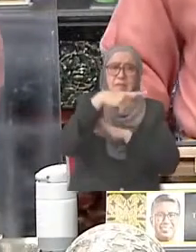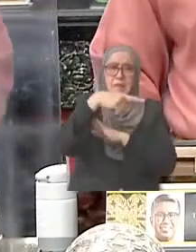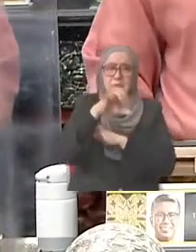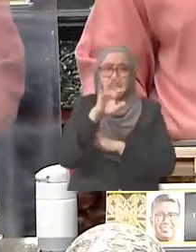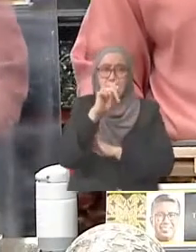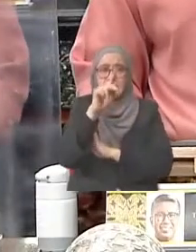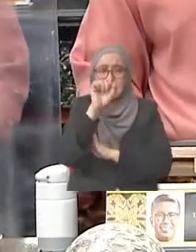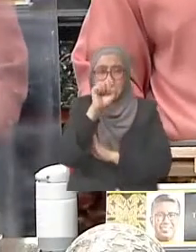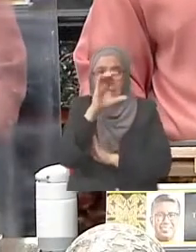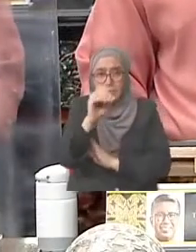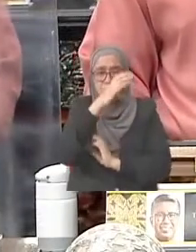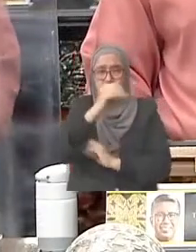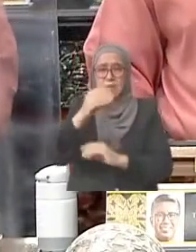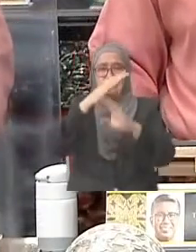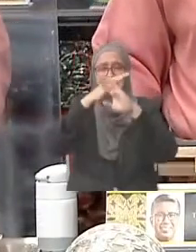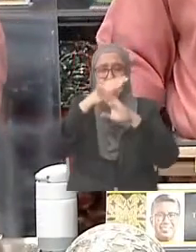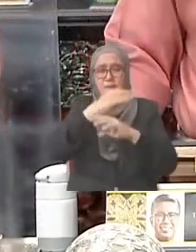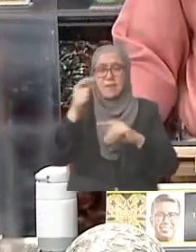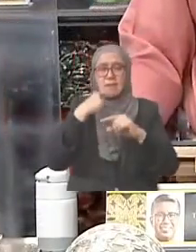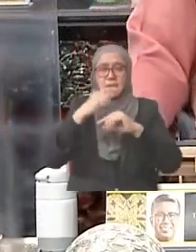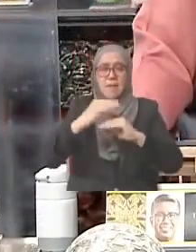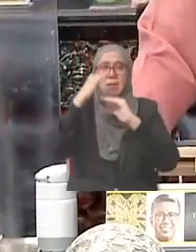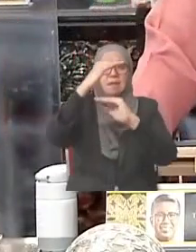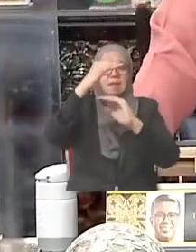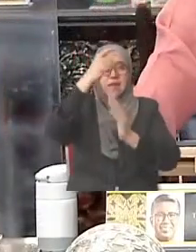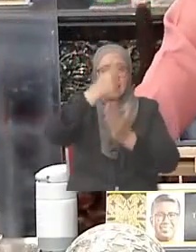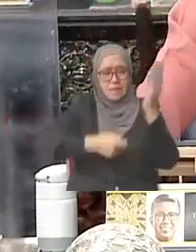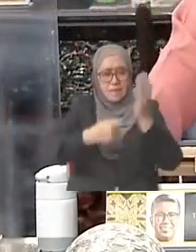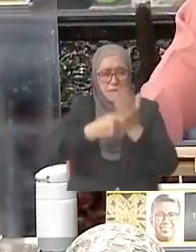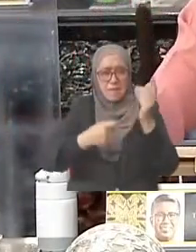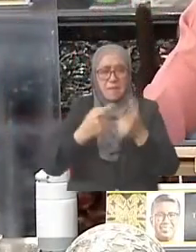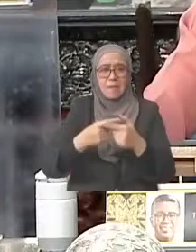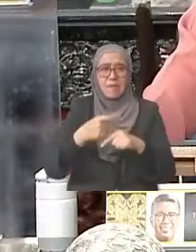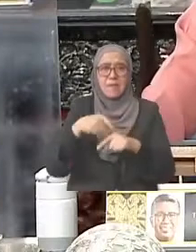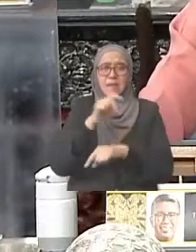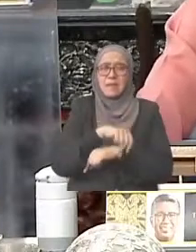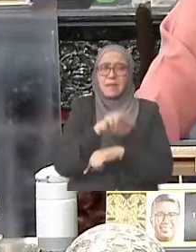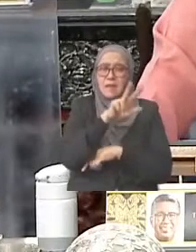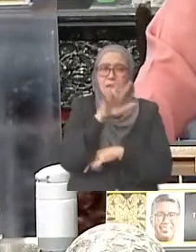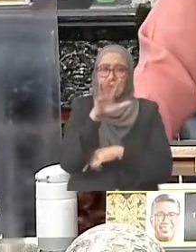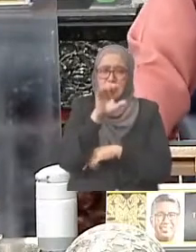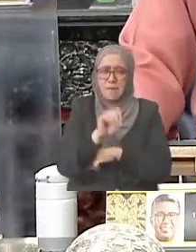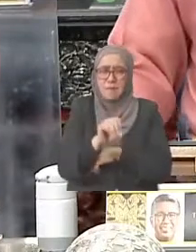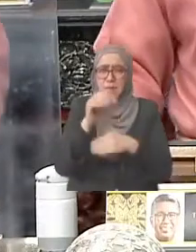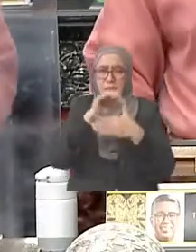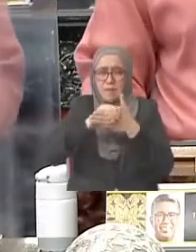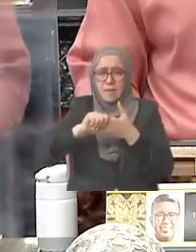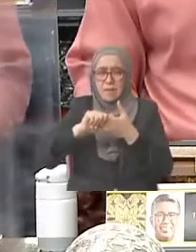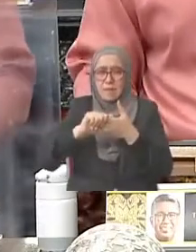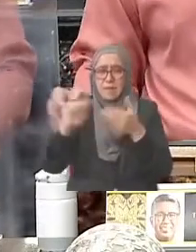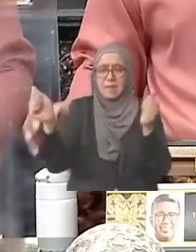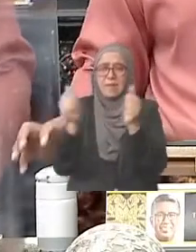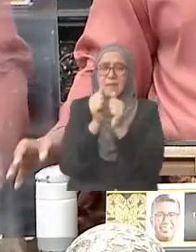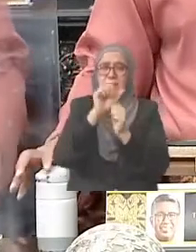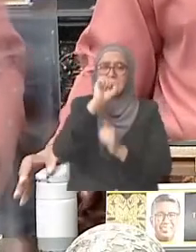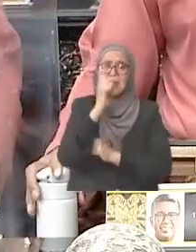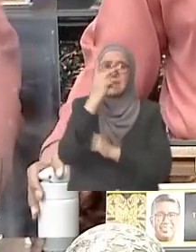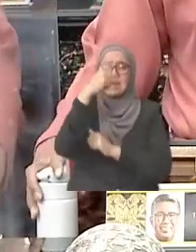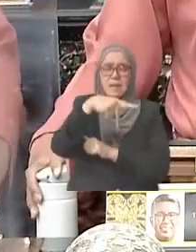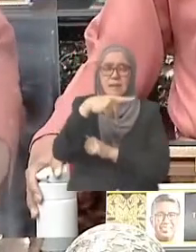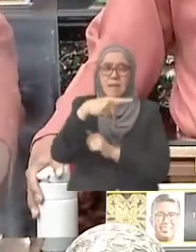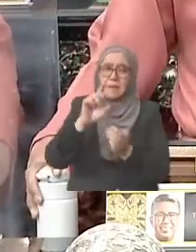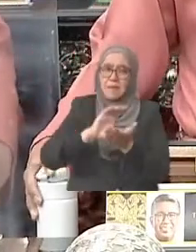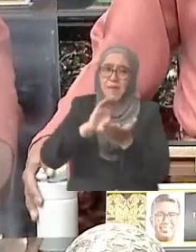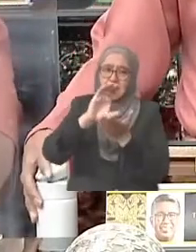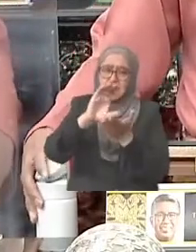pelepasan suka dinaikkan daripada 250 kepada 350 Ringgit dengan sekop pelepasan bagi caruman pakai sutro diperluas meliputi